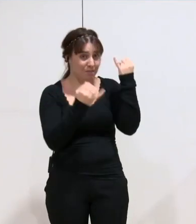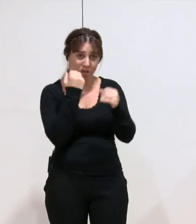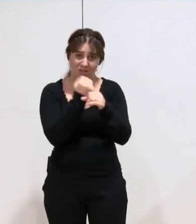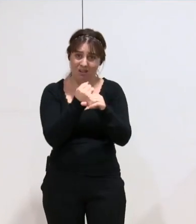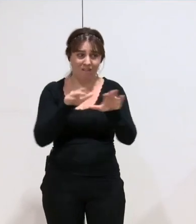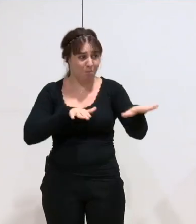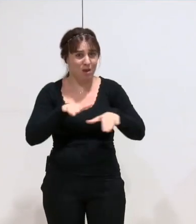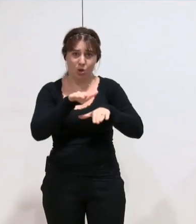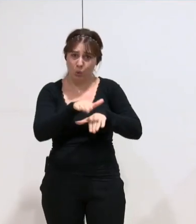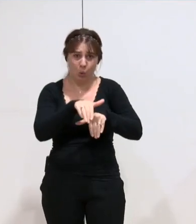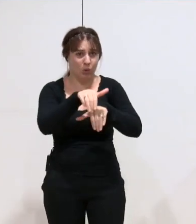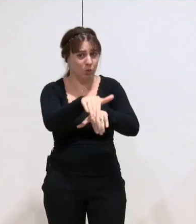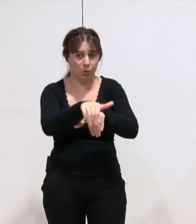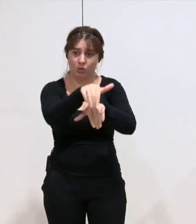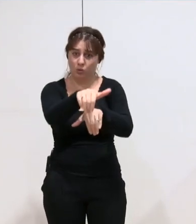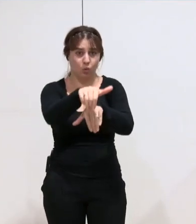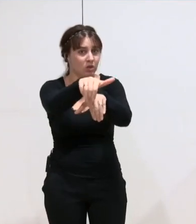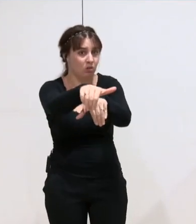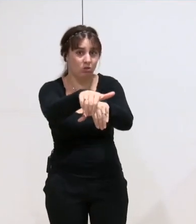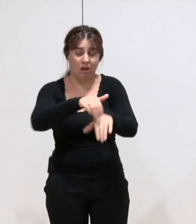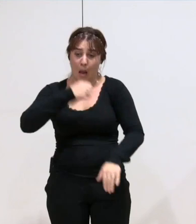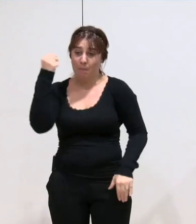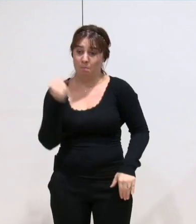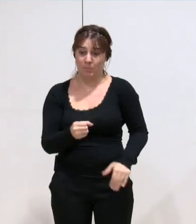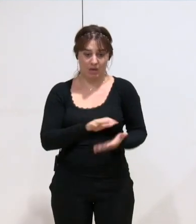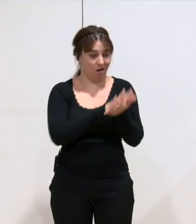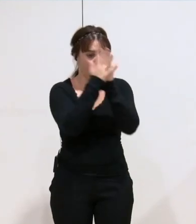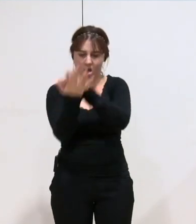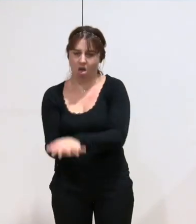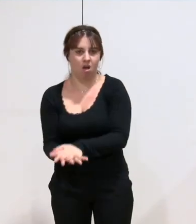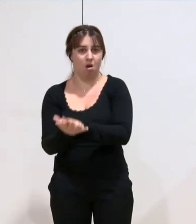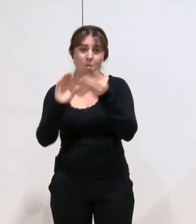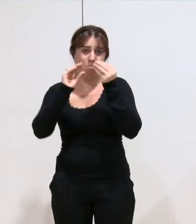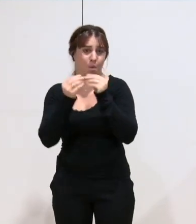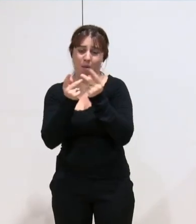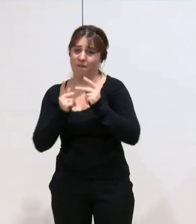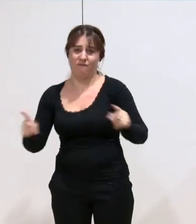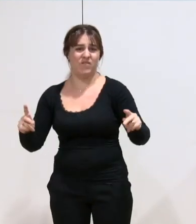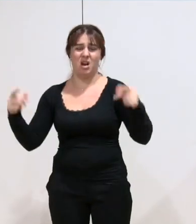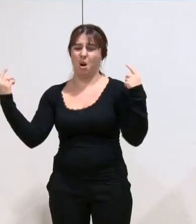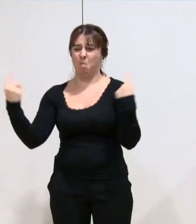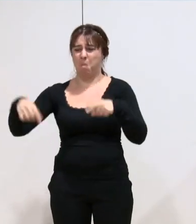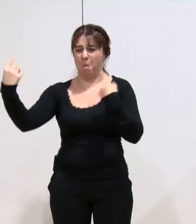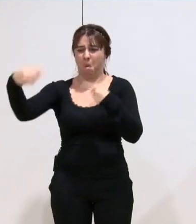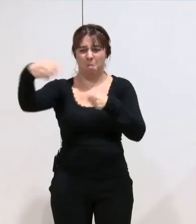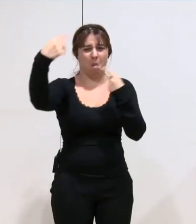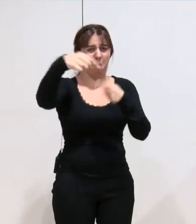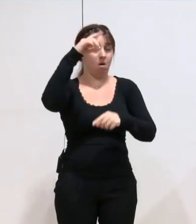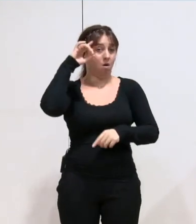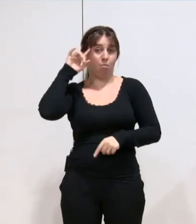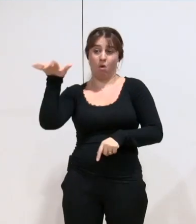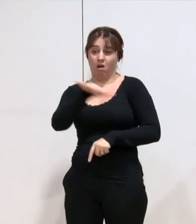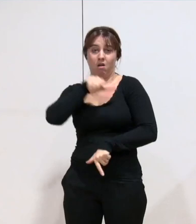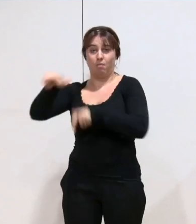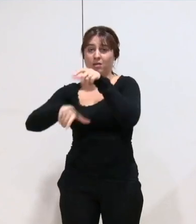ainsi, vous allez au contraire mettre le feu à la ville, parce que les Grenoblois n'accepteront pas d'être